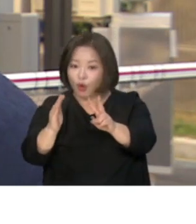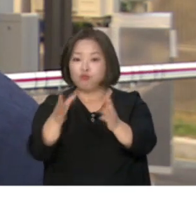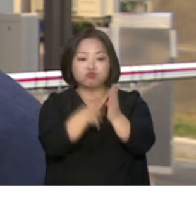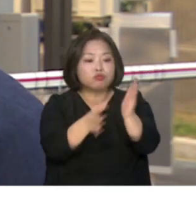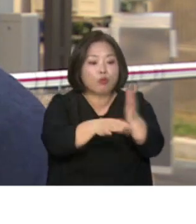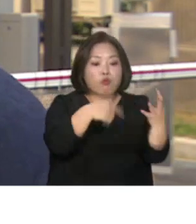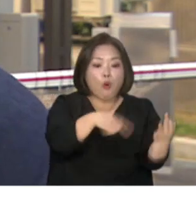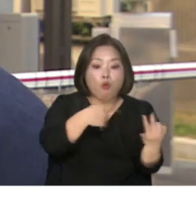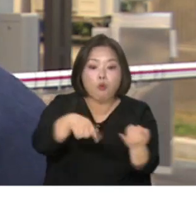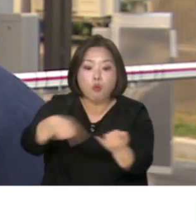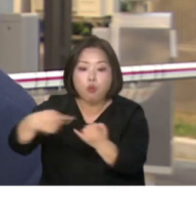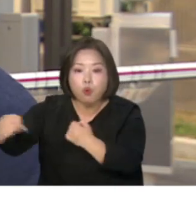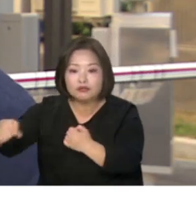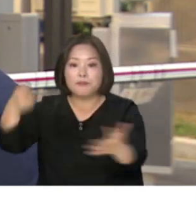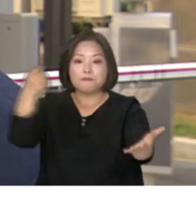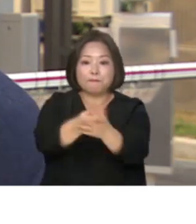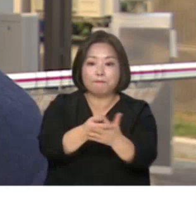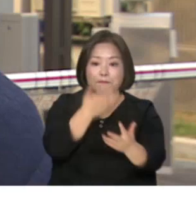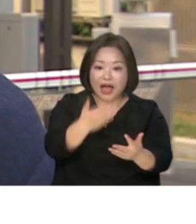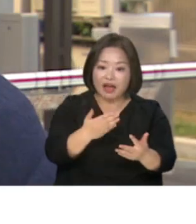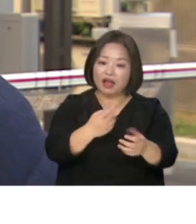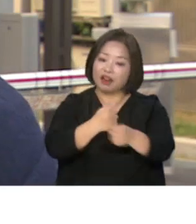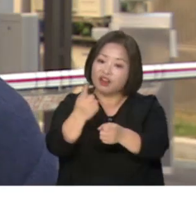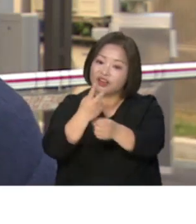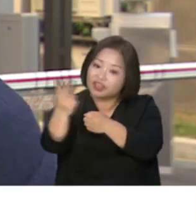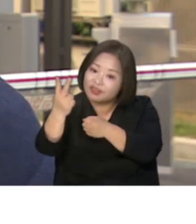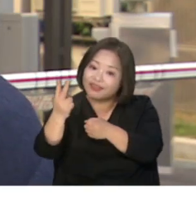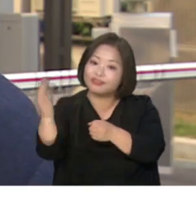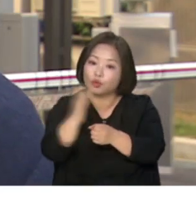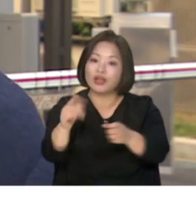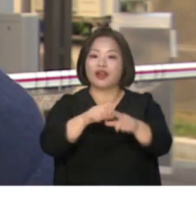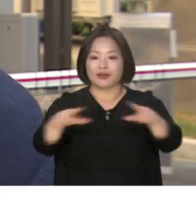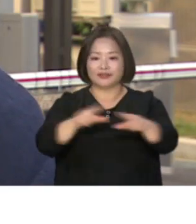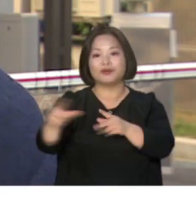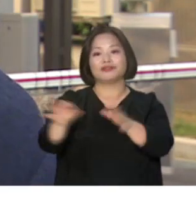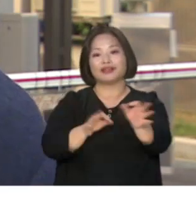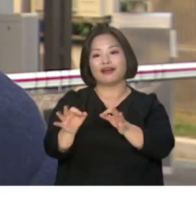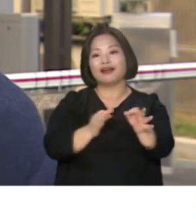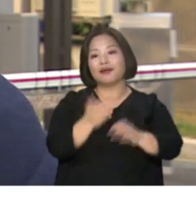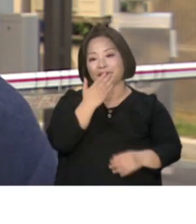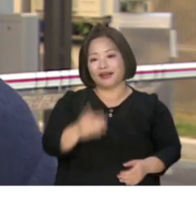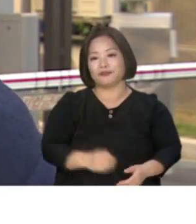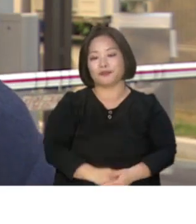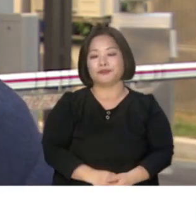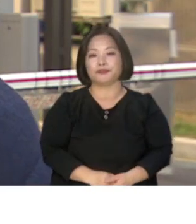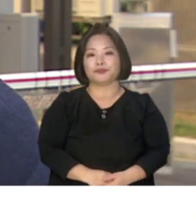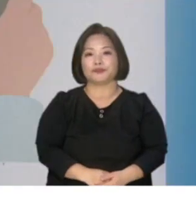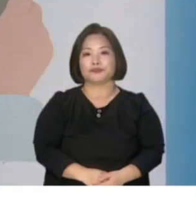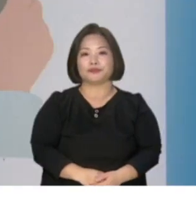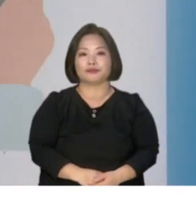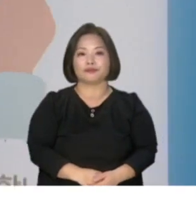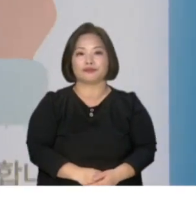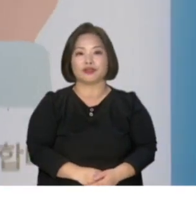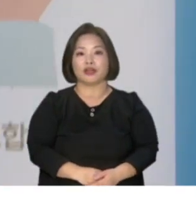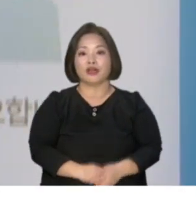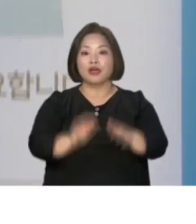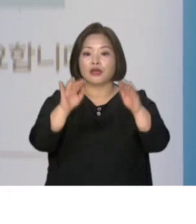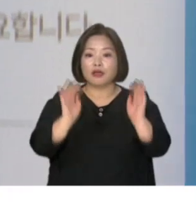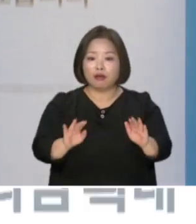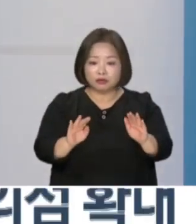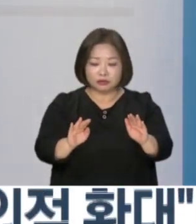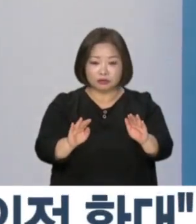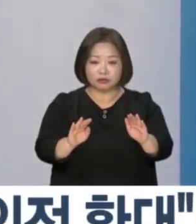좀 기술적으로 고도화를 했고요. 한 1, 2년 후에 이제 상용화가 본격적으로 되기를 좀 기대하고 있습니다. 다만 여러